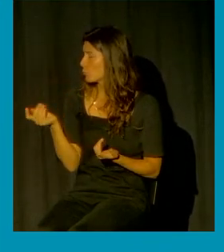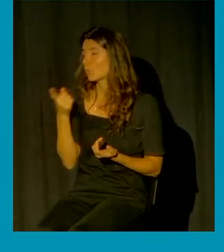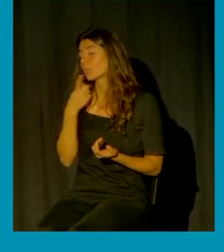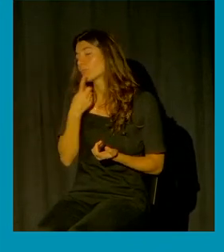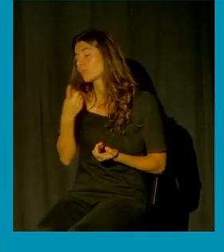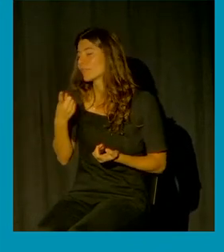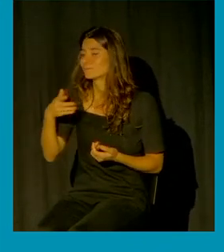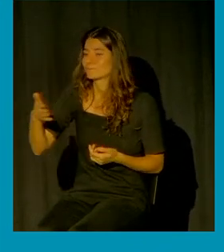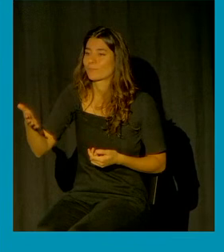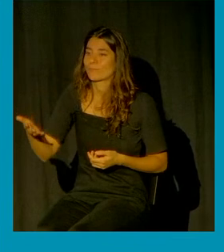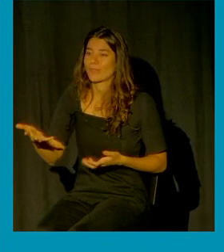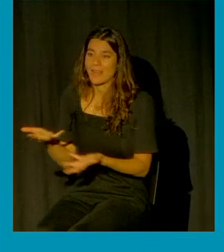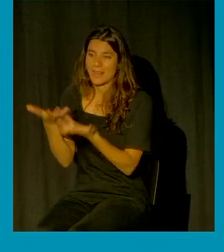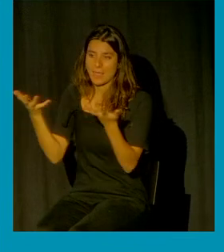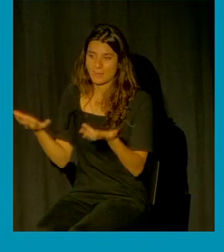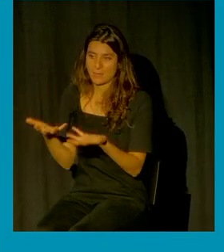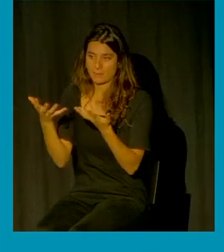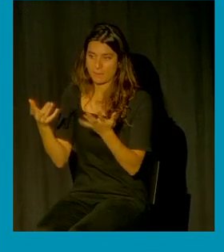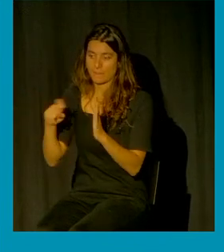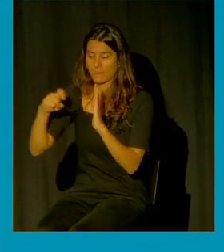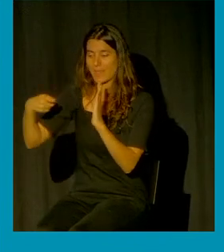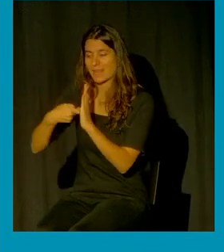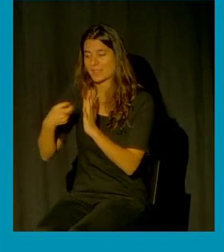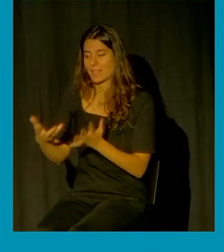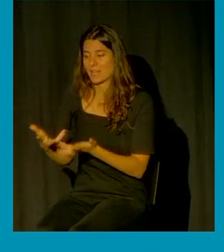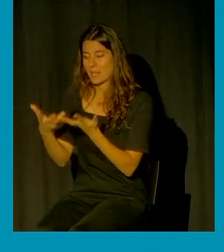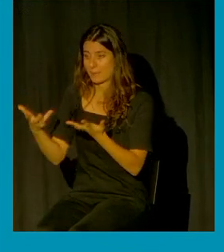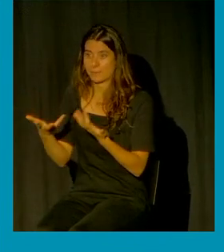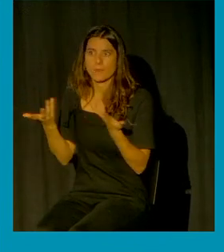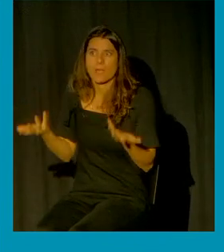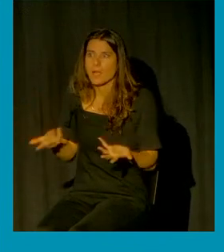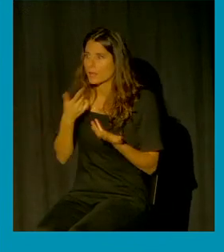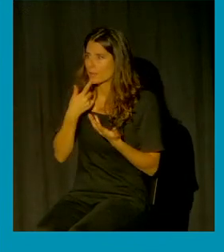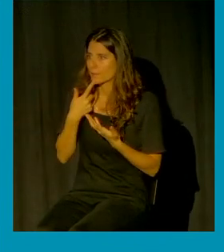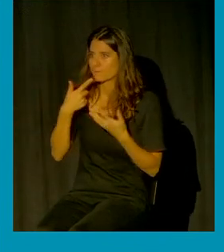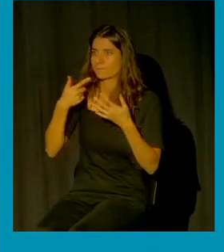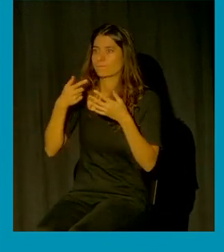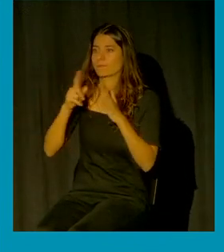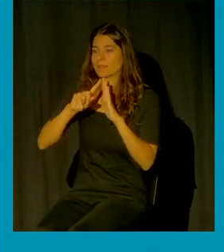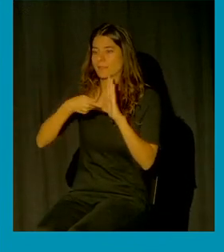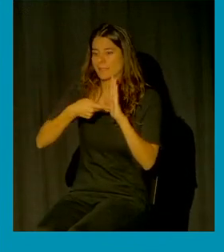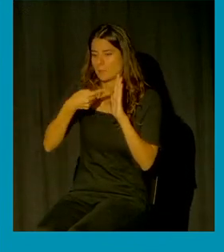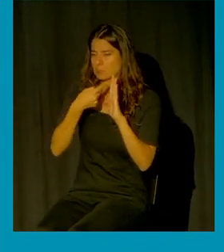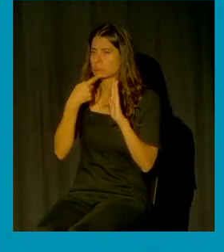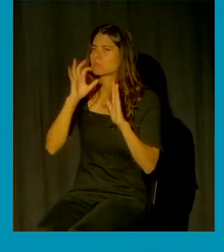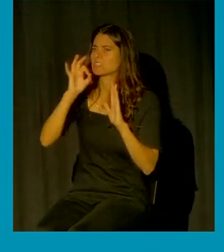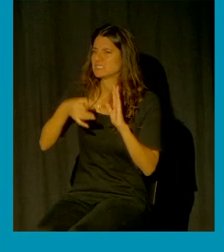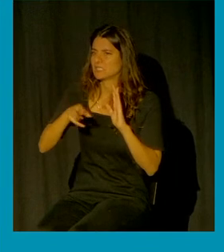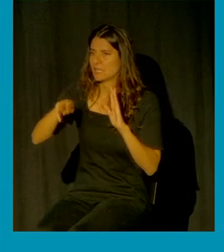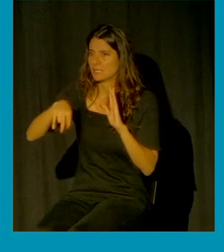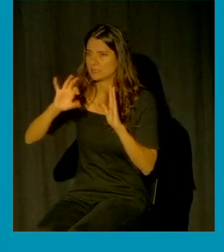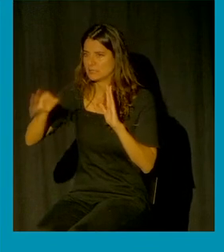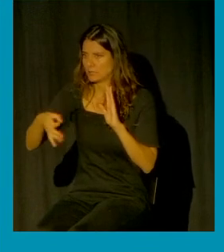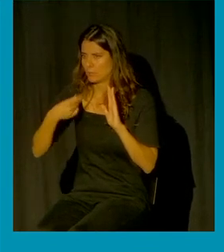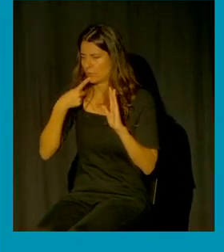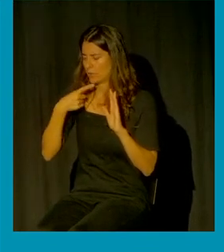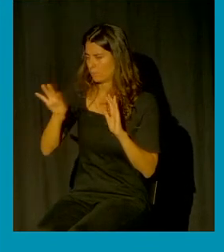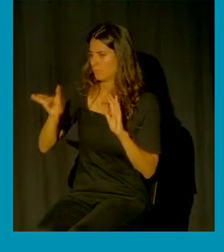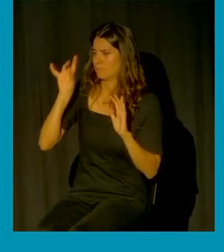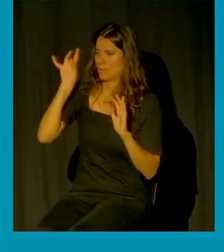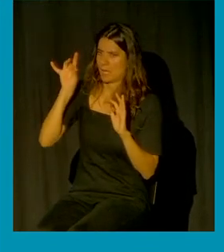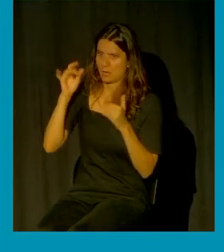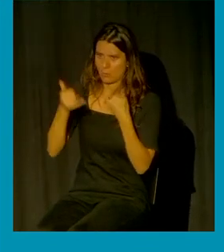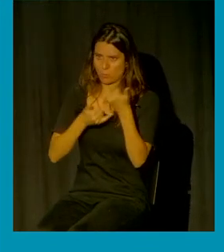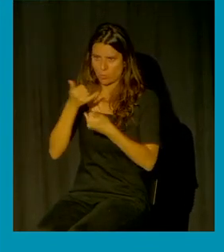de coaccions doncs ara la llei del CSI que ha detectat aquest problema insisteixo aquesta interpretació ha fet que del 2015 al